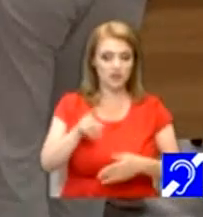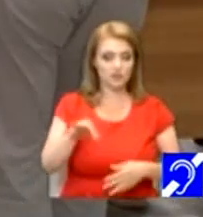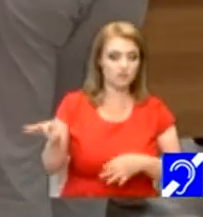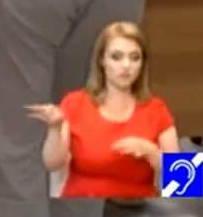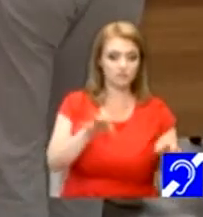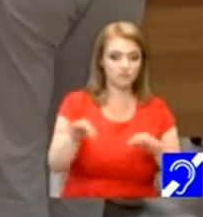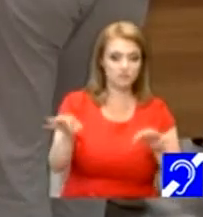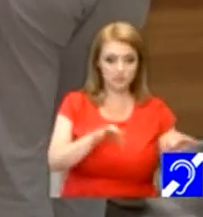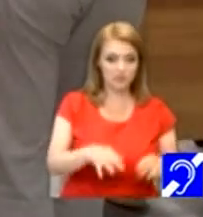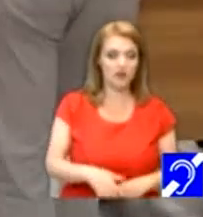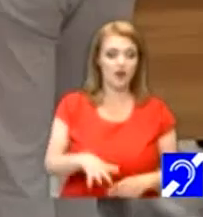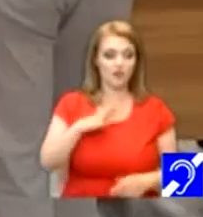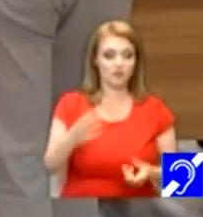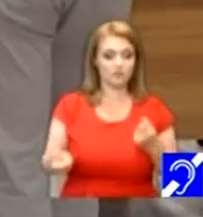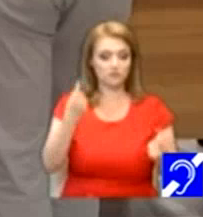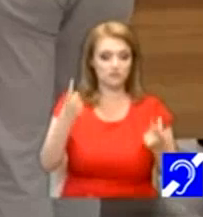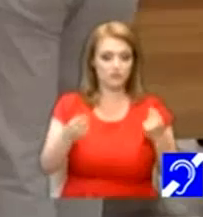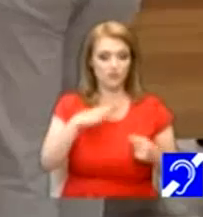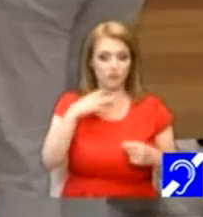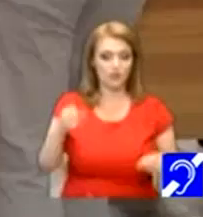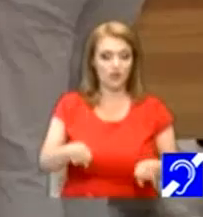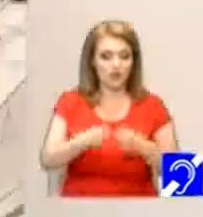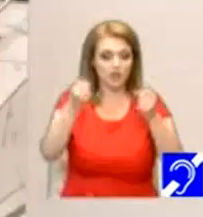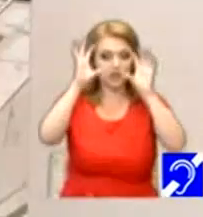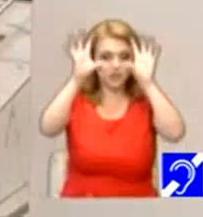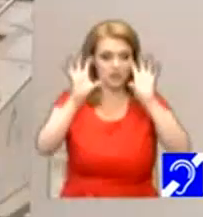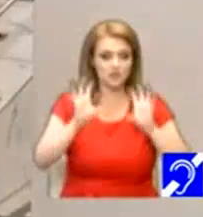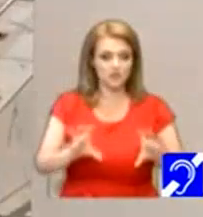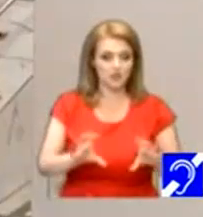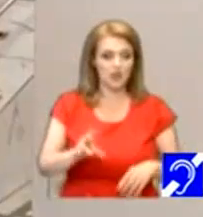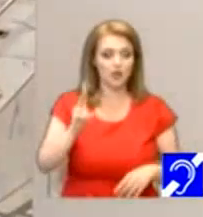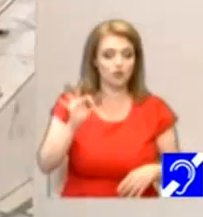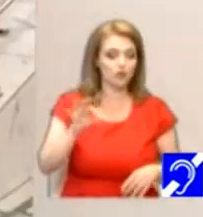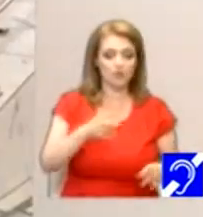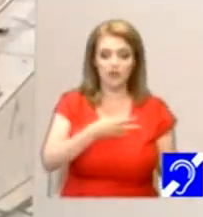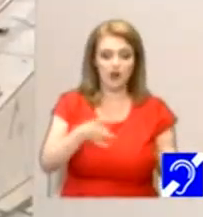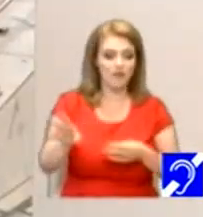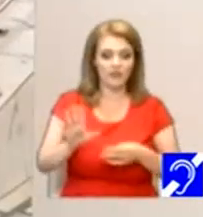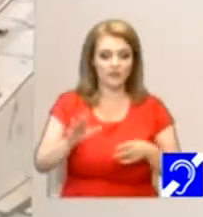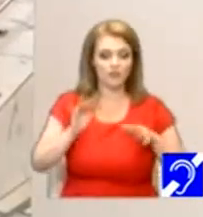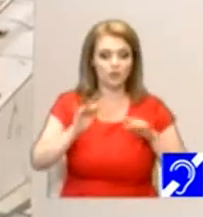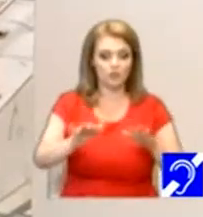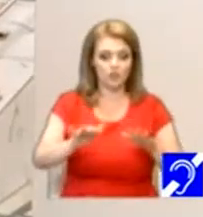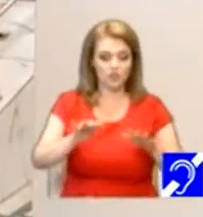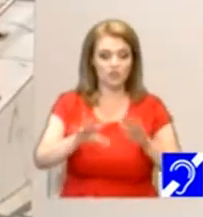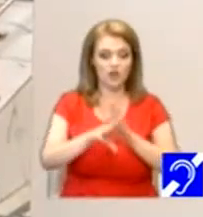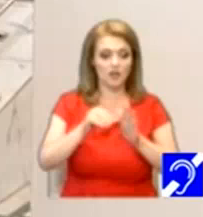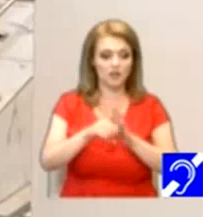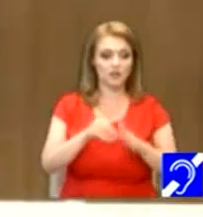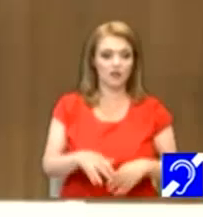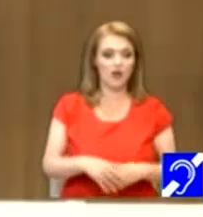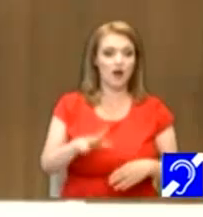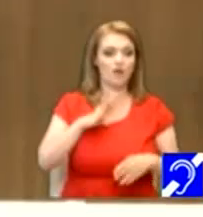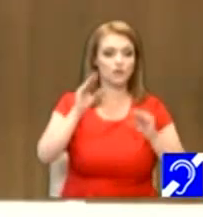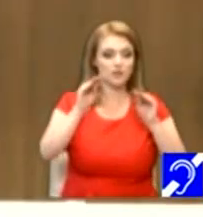au declarat că au fost depistate mai multe încălcări ale legii, dar care însă nu au afectat întregul proces electoral. Plusieurs cas de